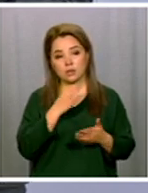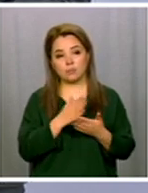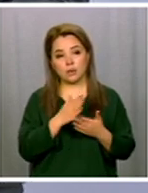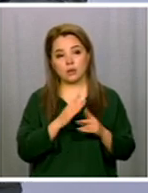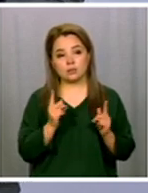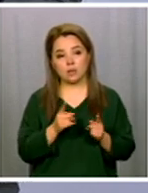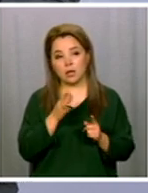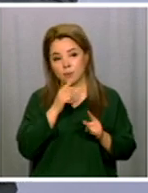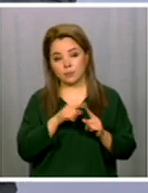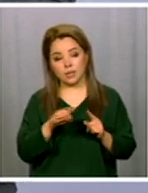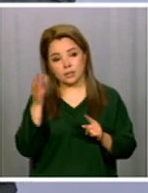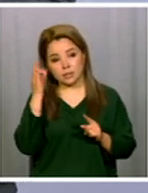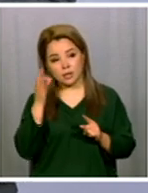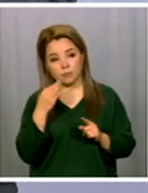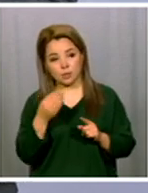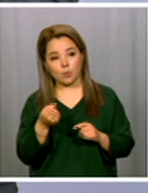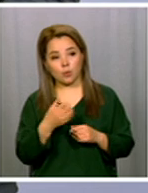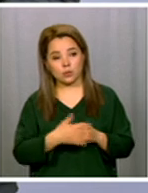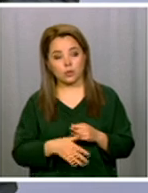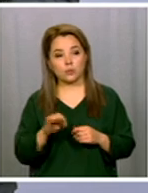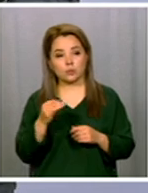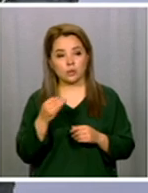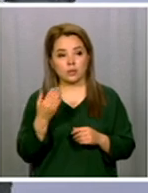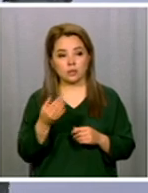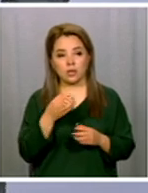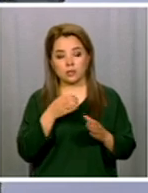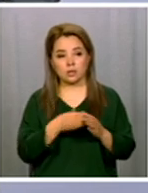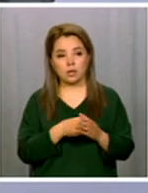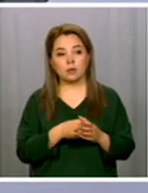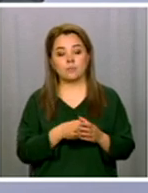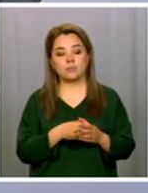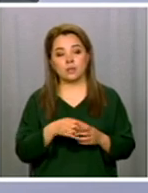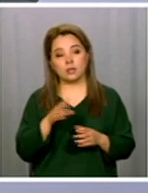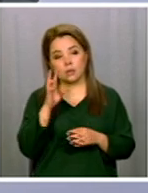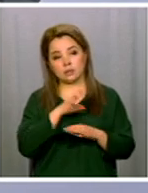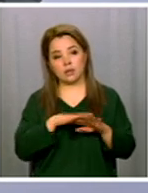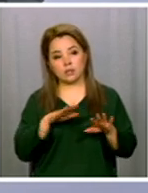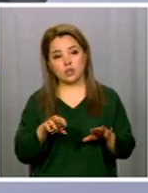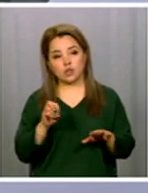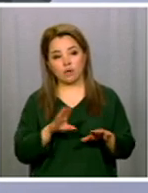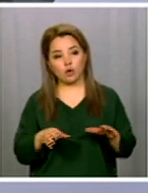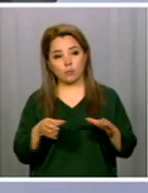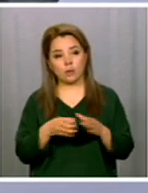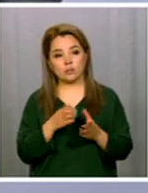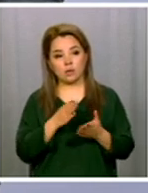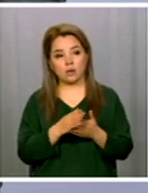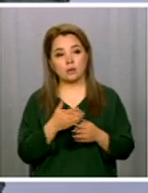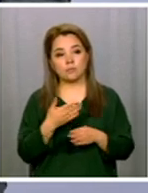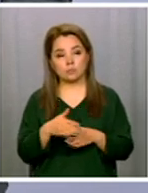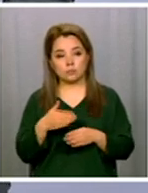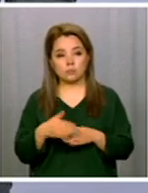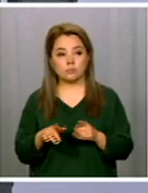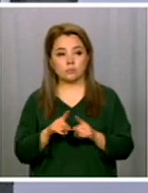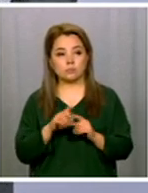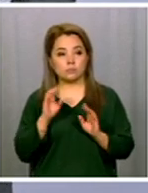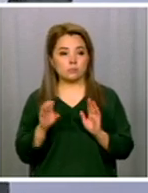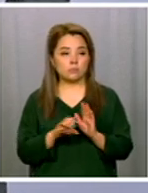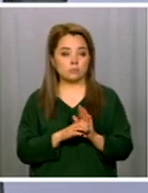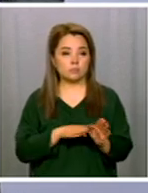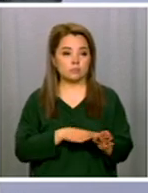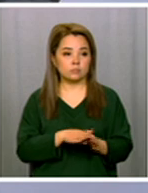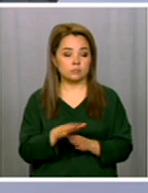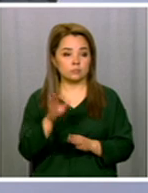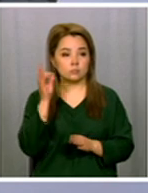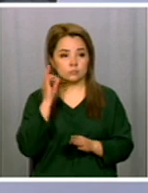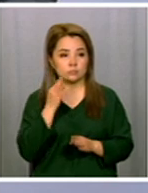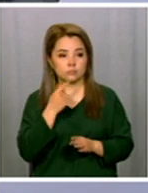ішінде Германия орталық және оңтүстік шығыс Европаның біраз елдерін бағындырған еді. Яғни бұл уақытта Германияның